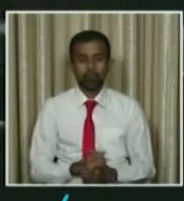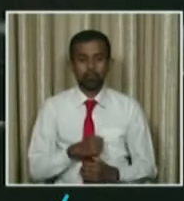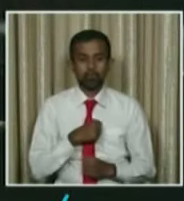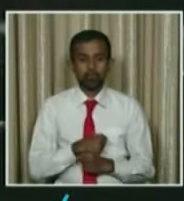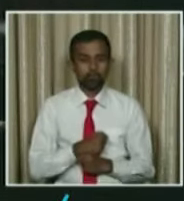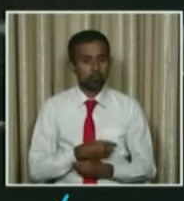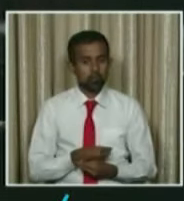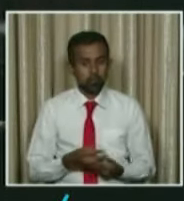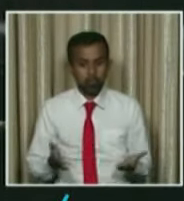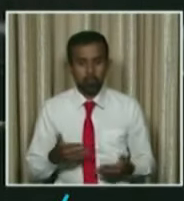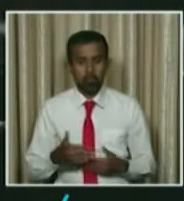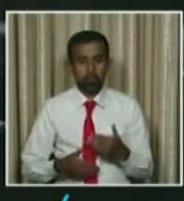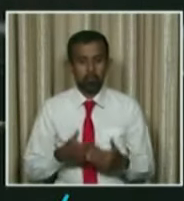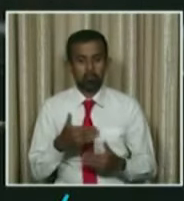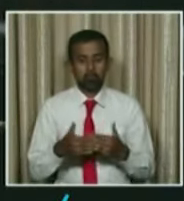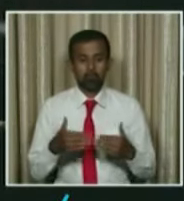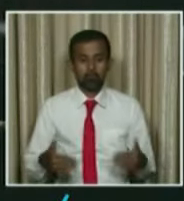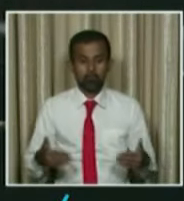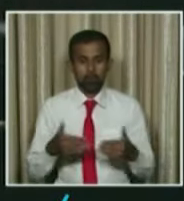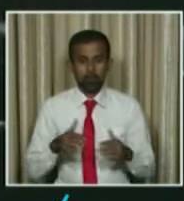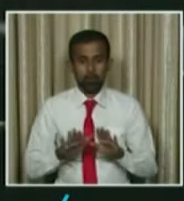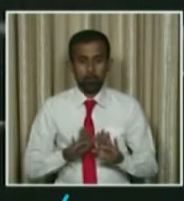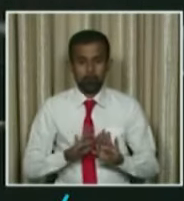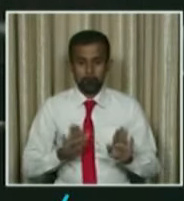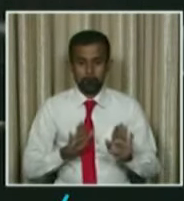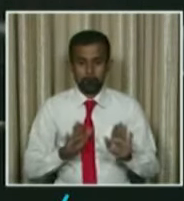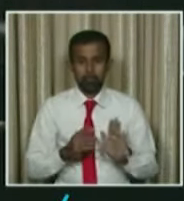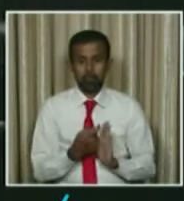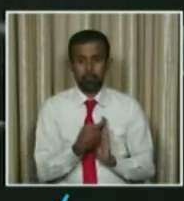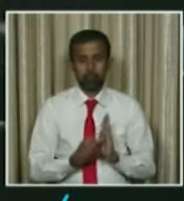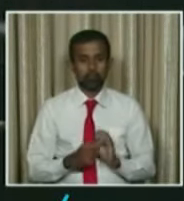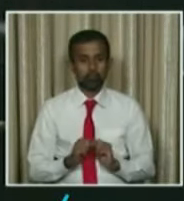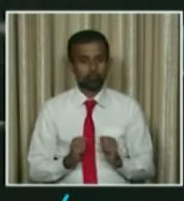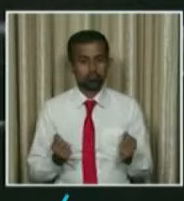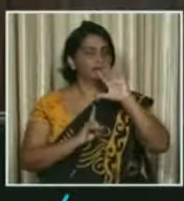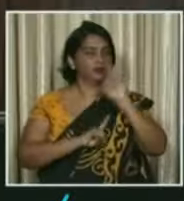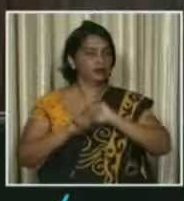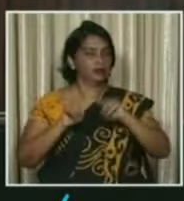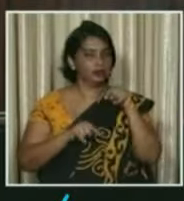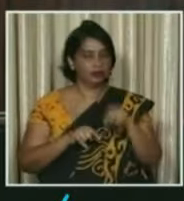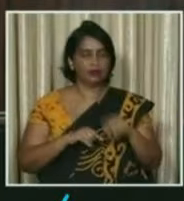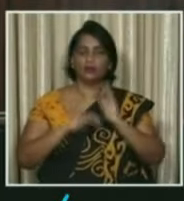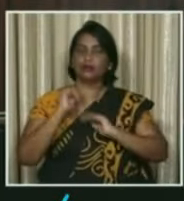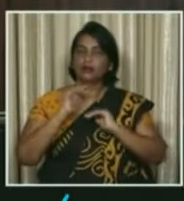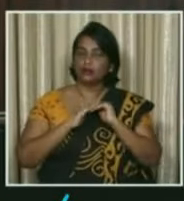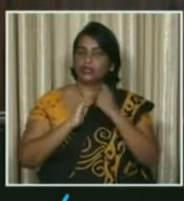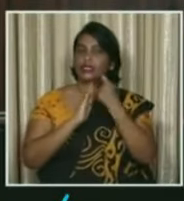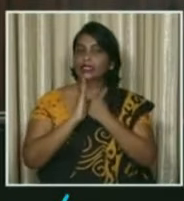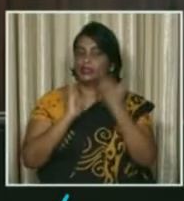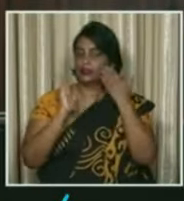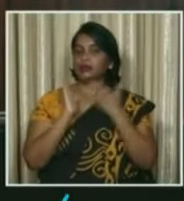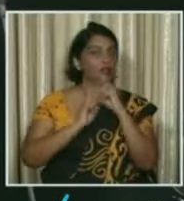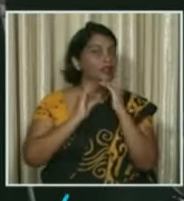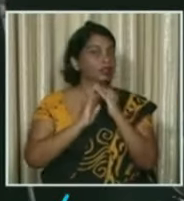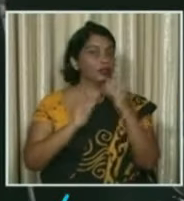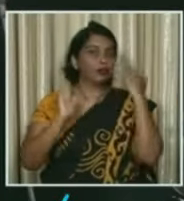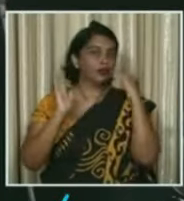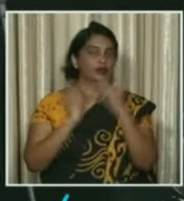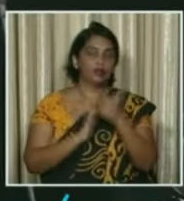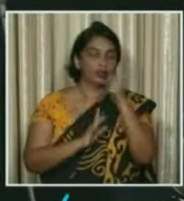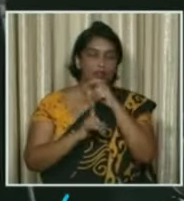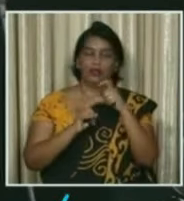විනාශ කරගෙන යන වත්මත් පාලනය කොන්දේසි විරහිත පරාජය කළ යුතුයි. ක්‍රම සහ විධි පිළිබඳ කාර්ය සභාවේ වාර්තා